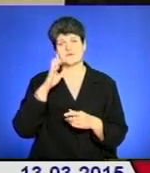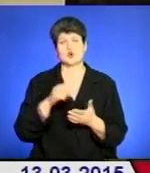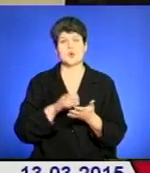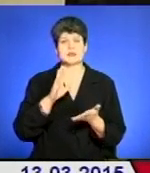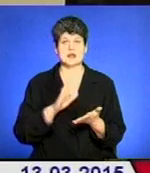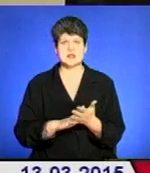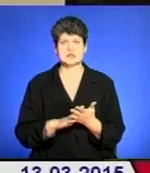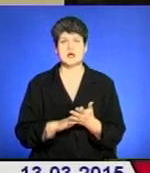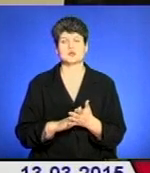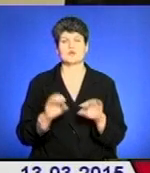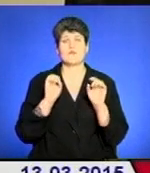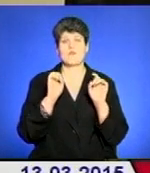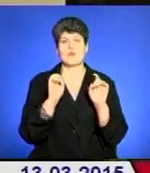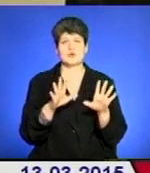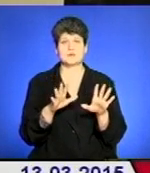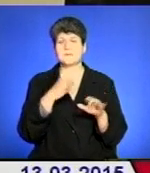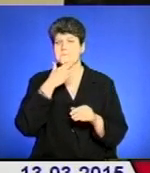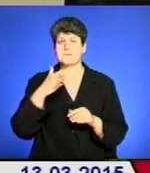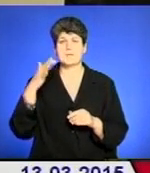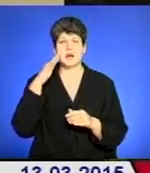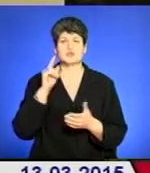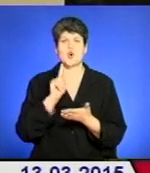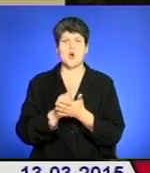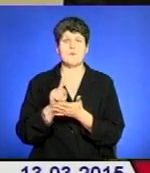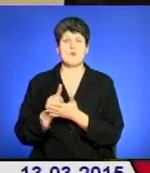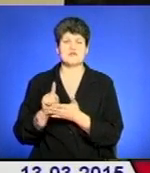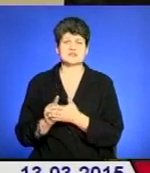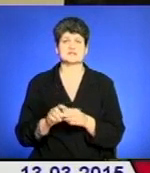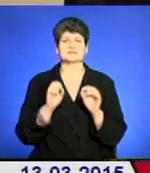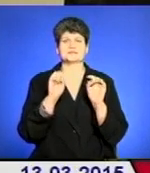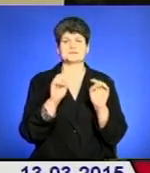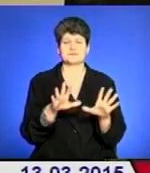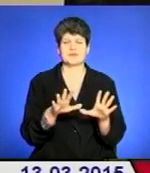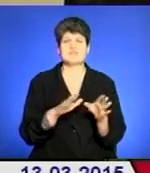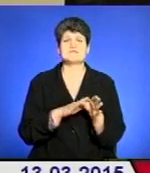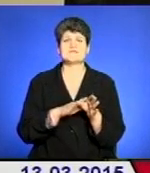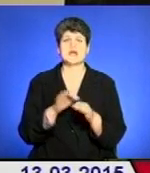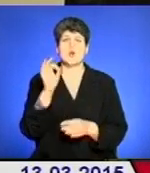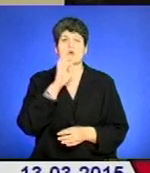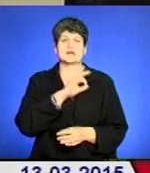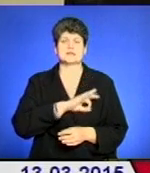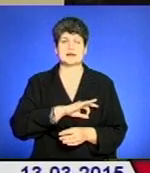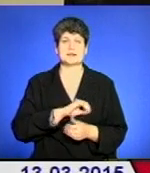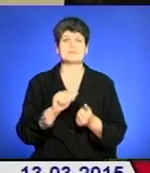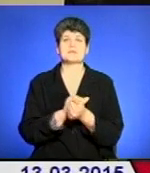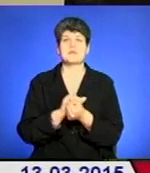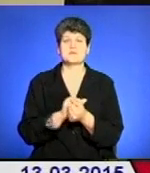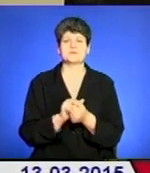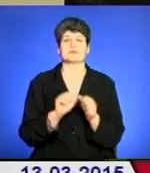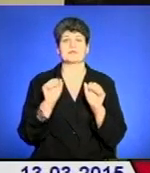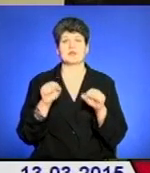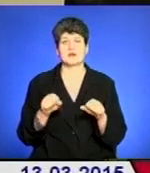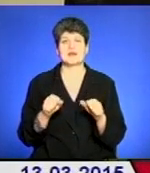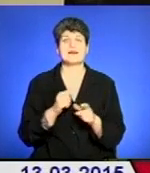реєстратора покладено дуже багато обов'язків, пов'язаних з використанням паперових носіїв